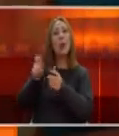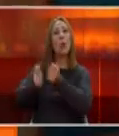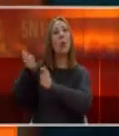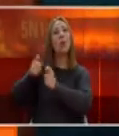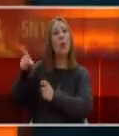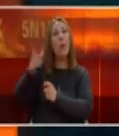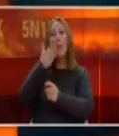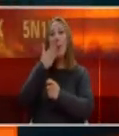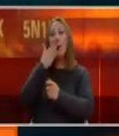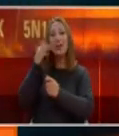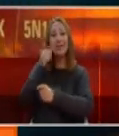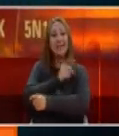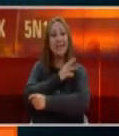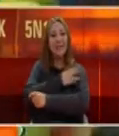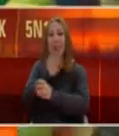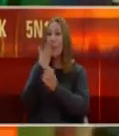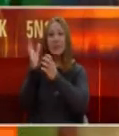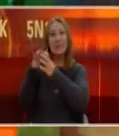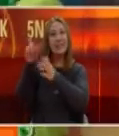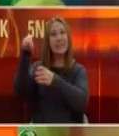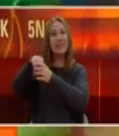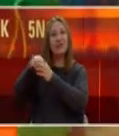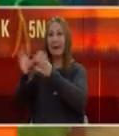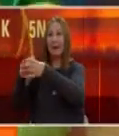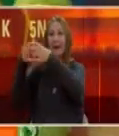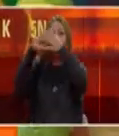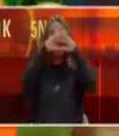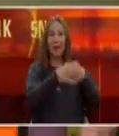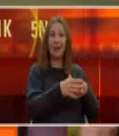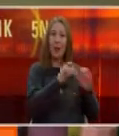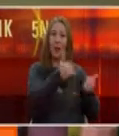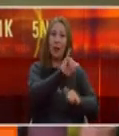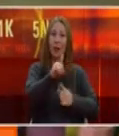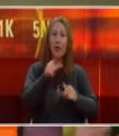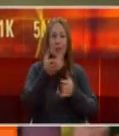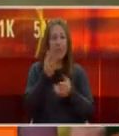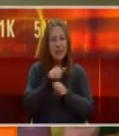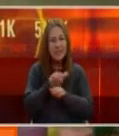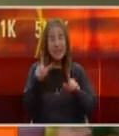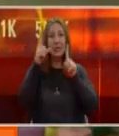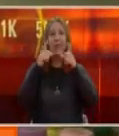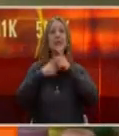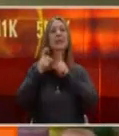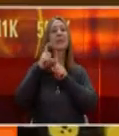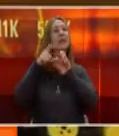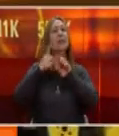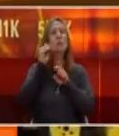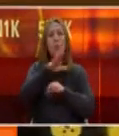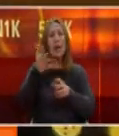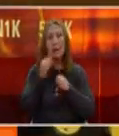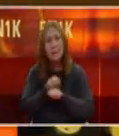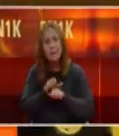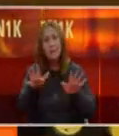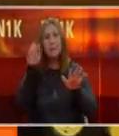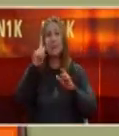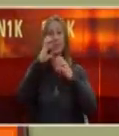zamanda sınıflarını da randevu olarak getirebiliyorlar. Sonra bunu bütün Iğdır'a nasıl yayabiliriz, bütün Iğdır'daki çocuklara nasıl ulaşırız diye düşündük ve